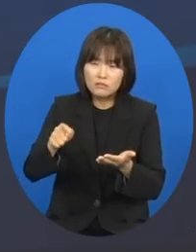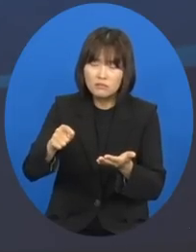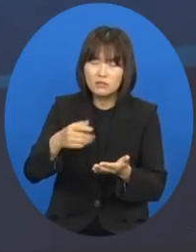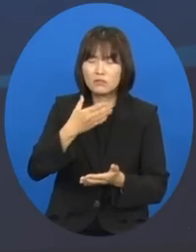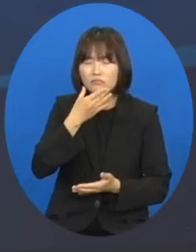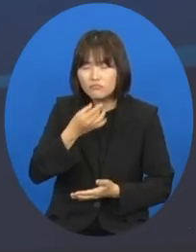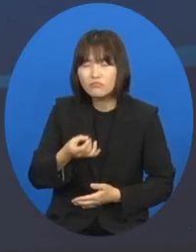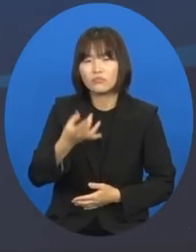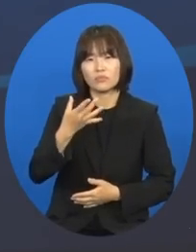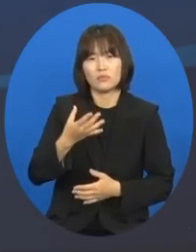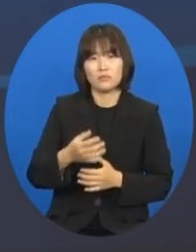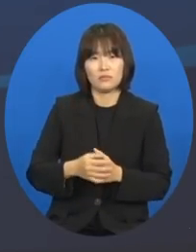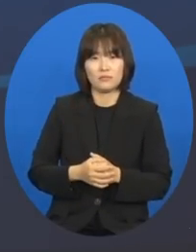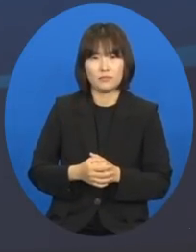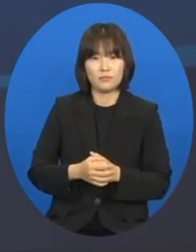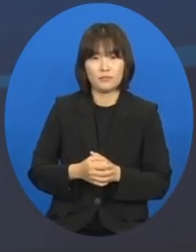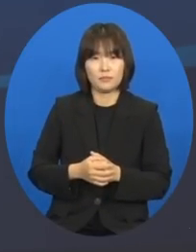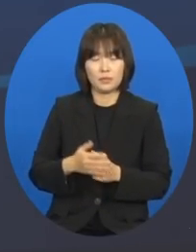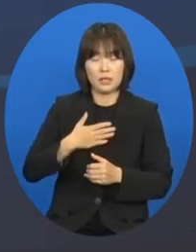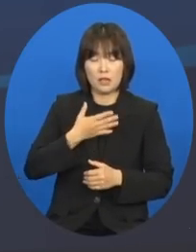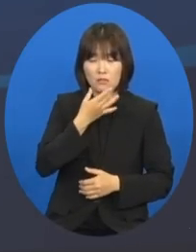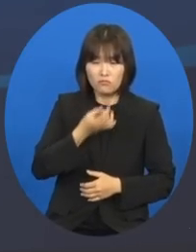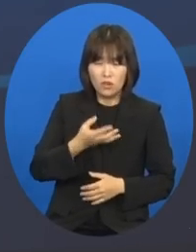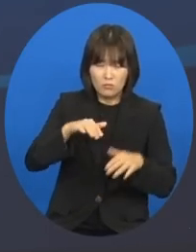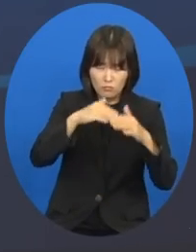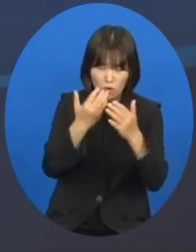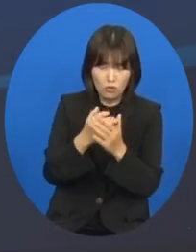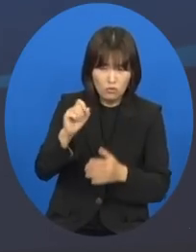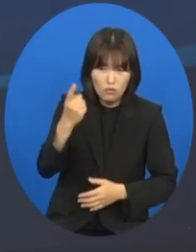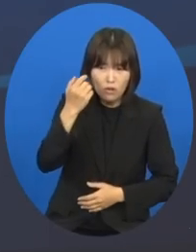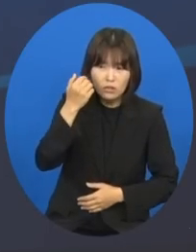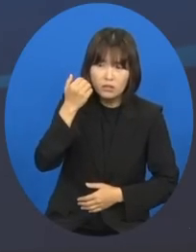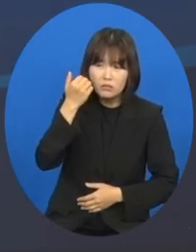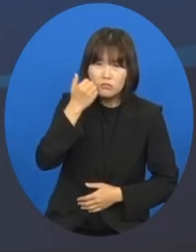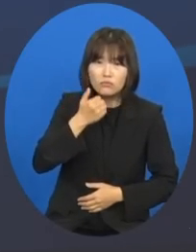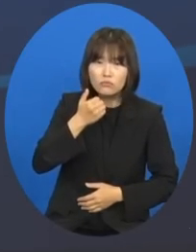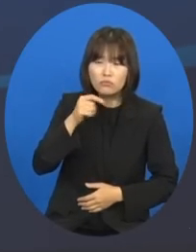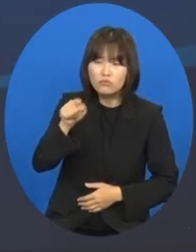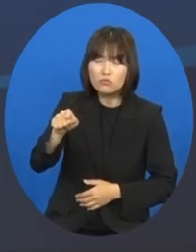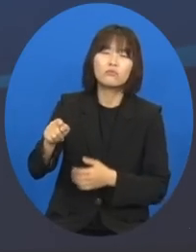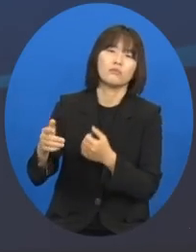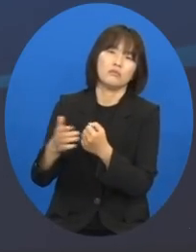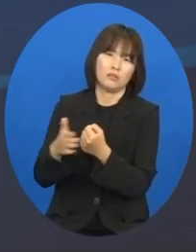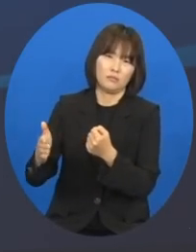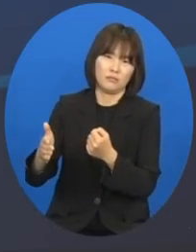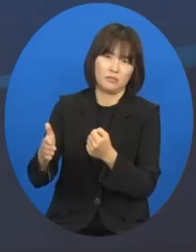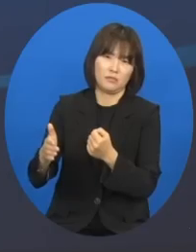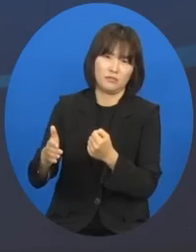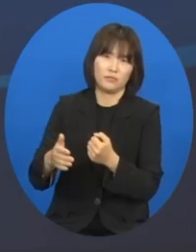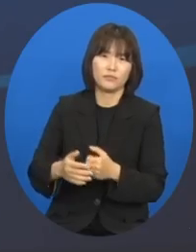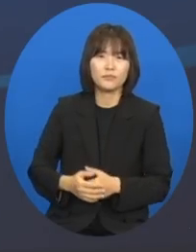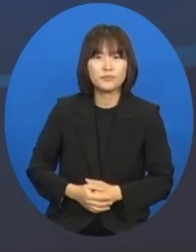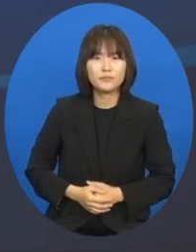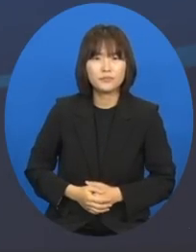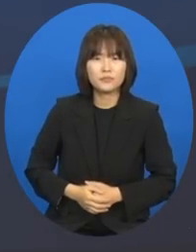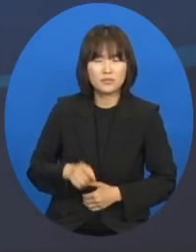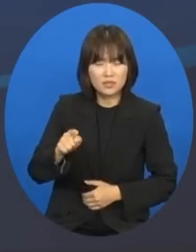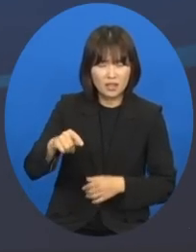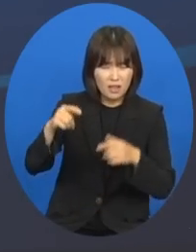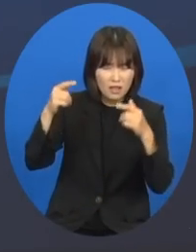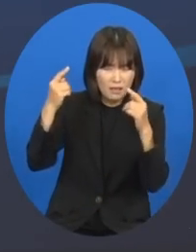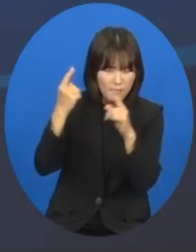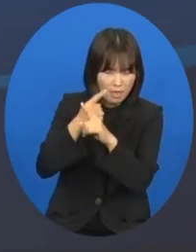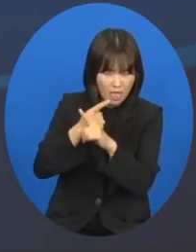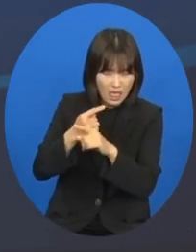그리고 나의이 불행의 모든 원인은 너 때문이야 너 때문이야 너가 날마다